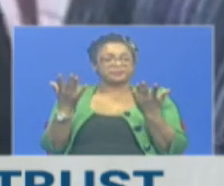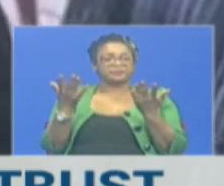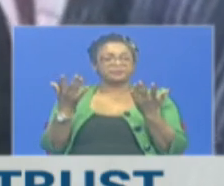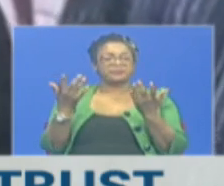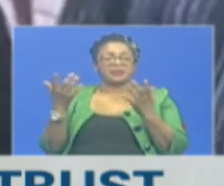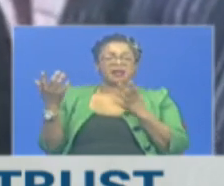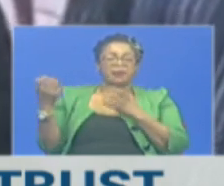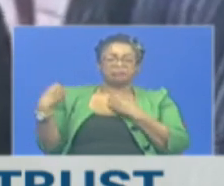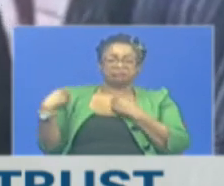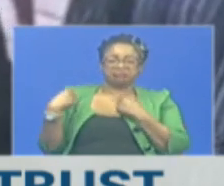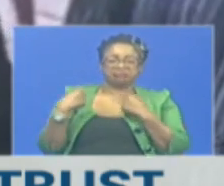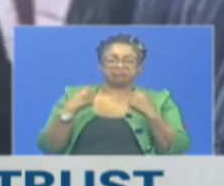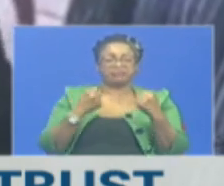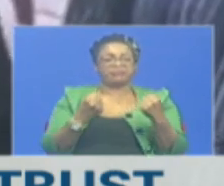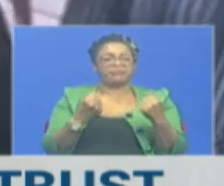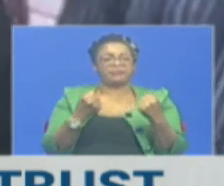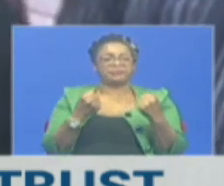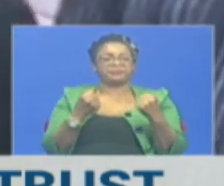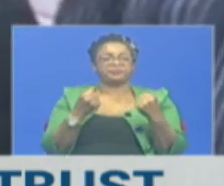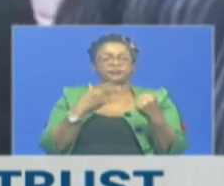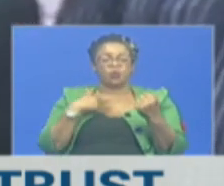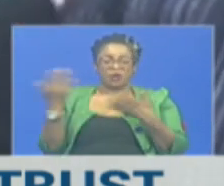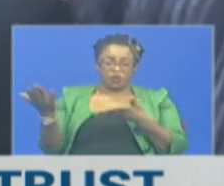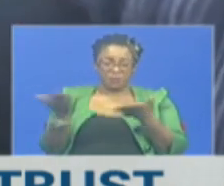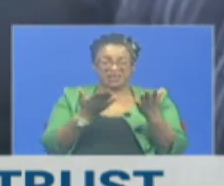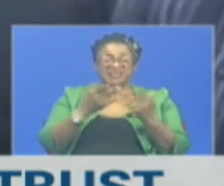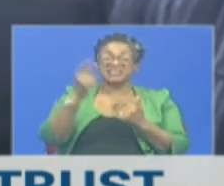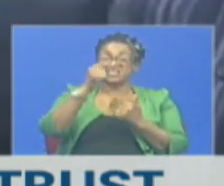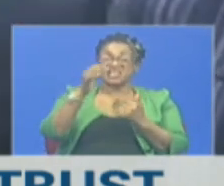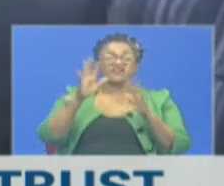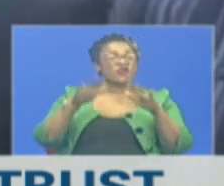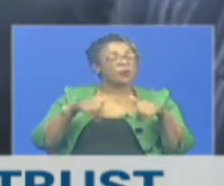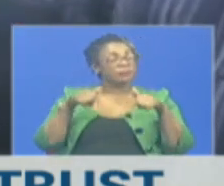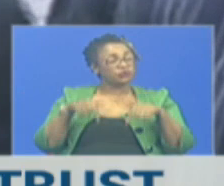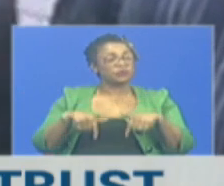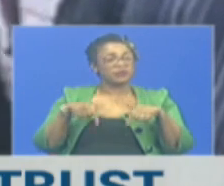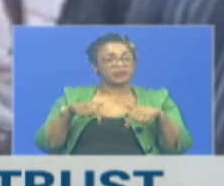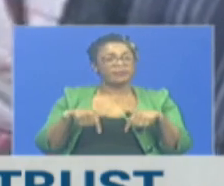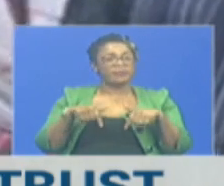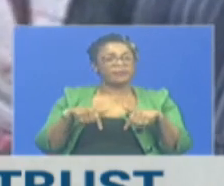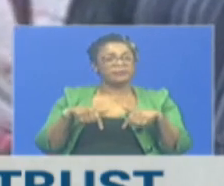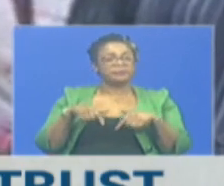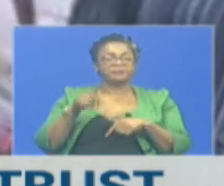mzigo, inaleta Tanzania, kuanzia leo, ni marufuku.